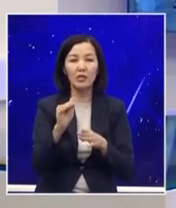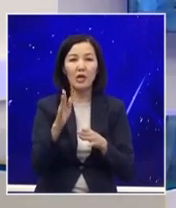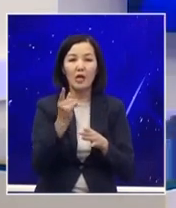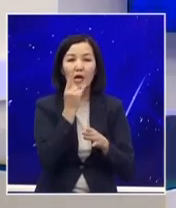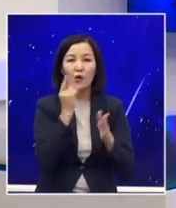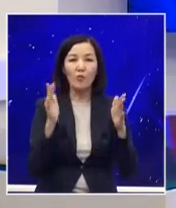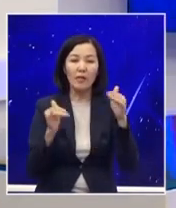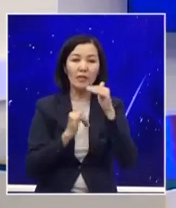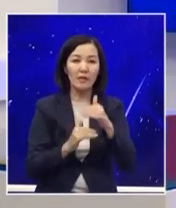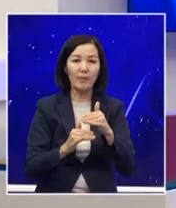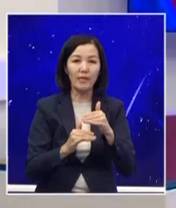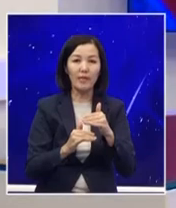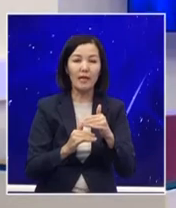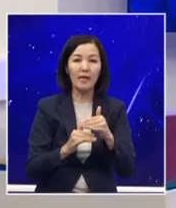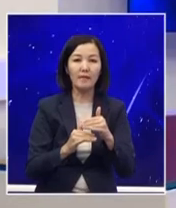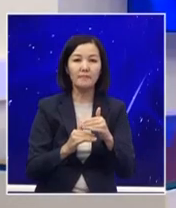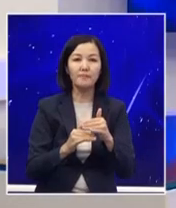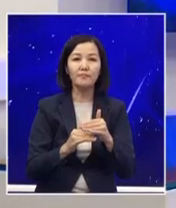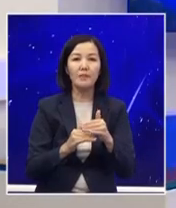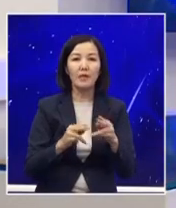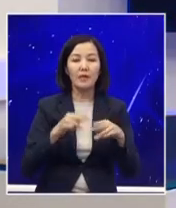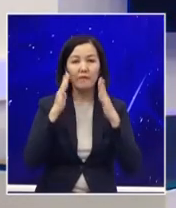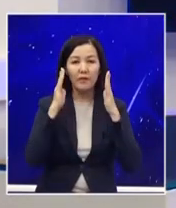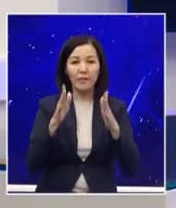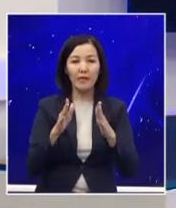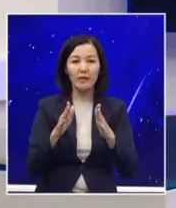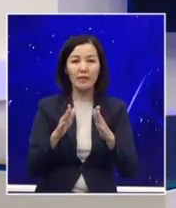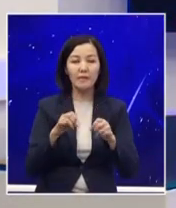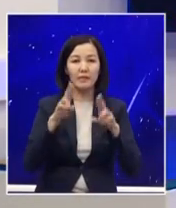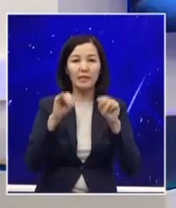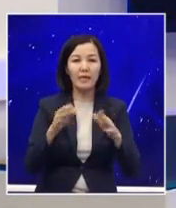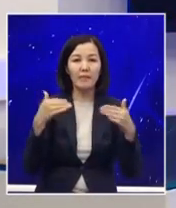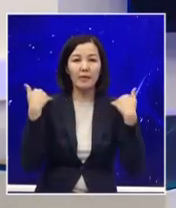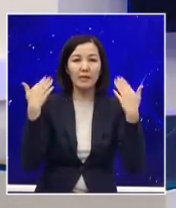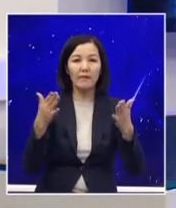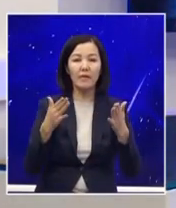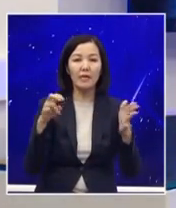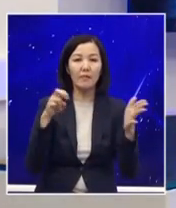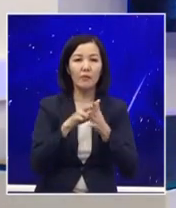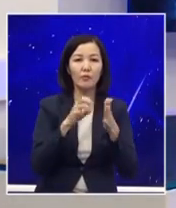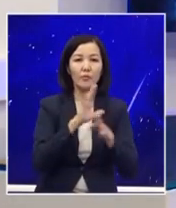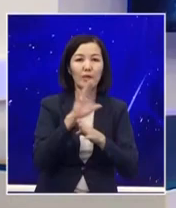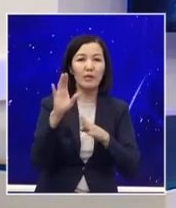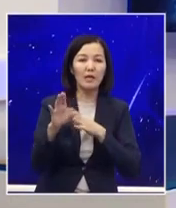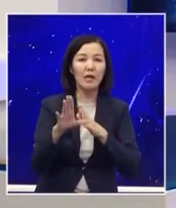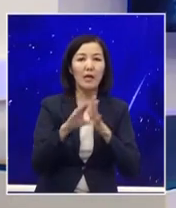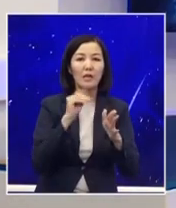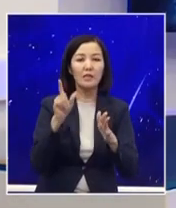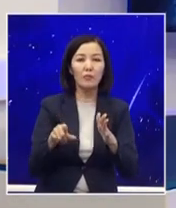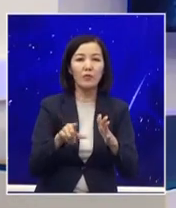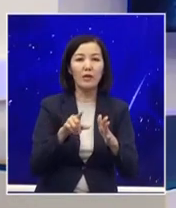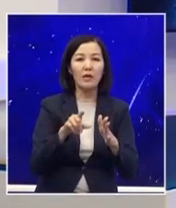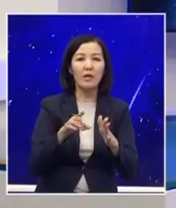аккумуляторных батарей. Такое событие не осталось без внимания коллег. Специальное поздравительное письмо поступило и от депутата